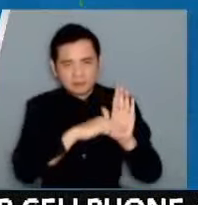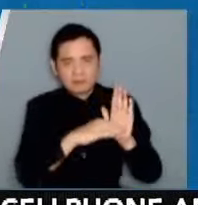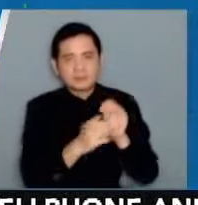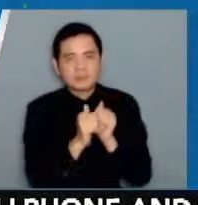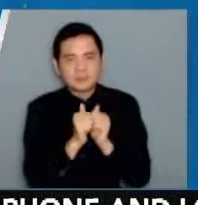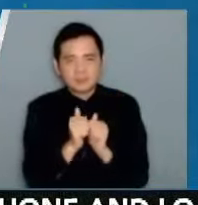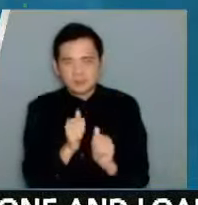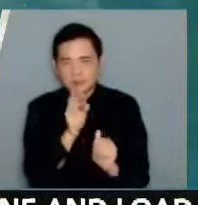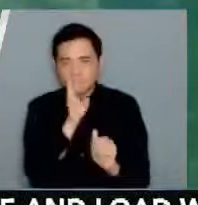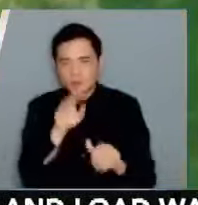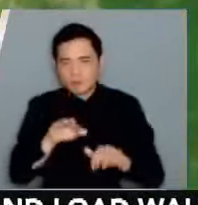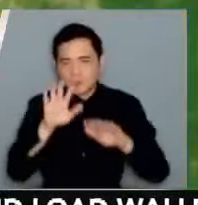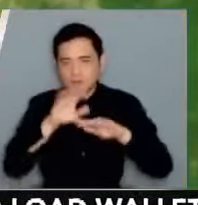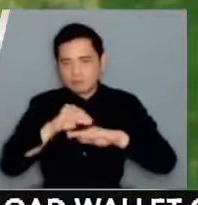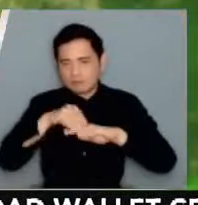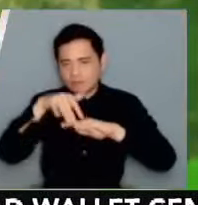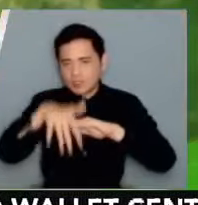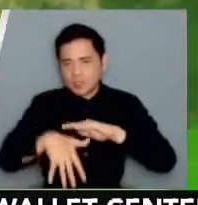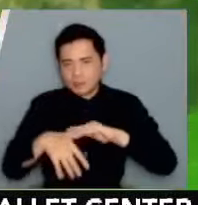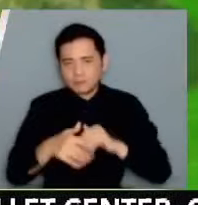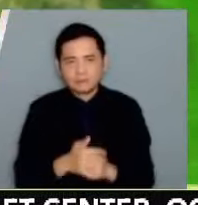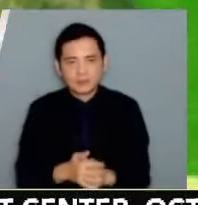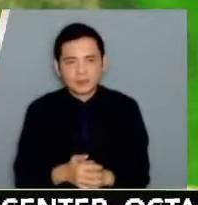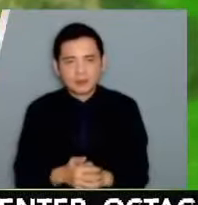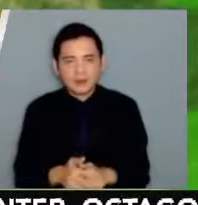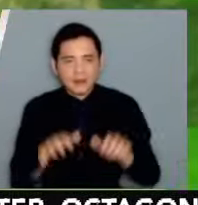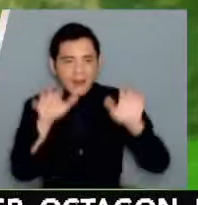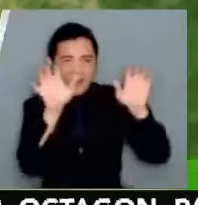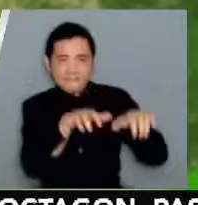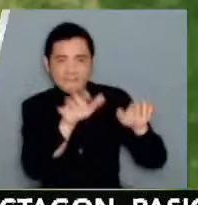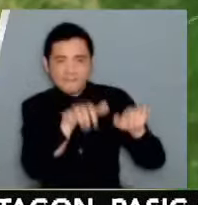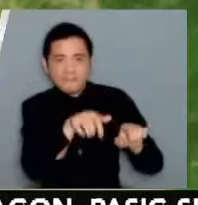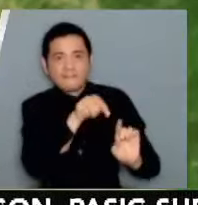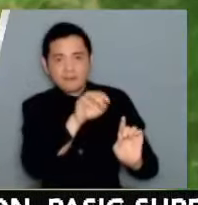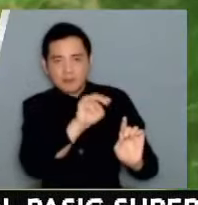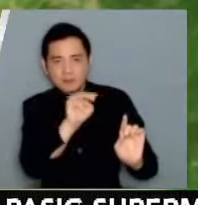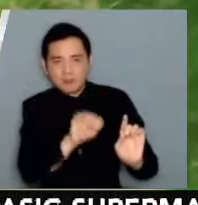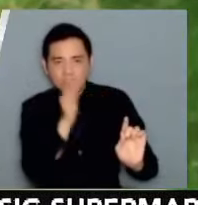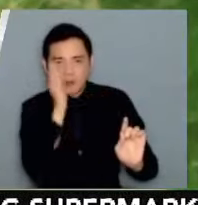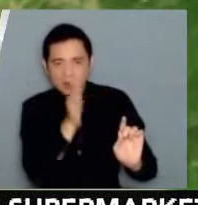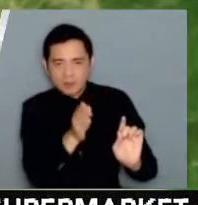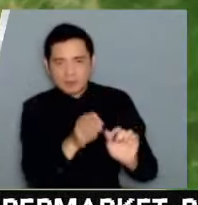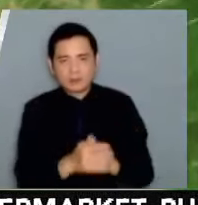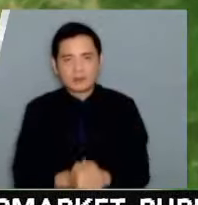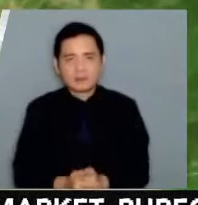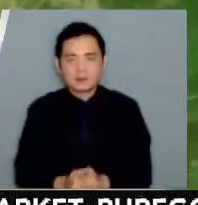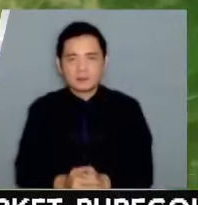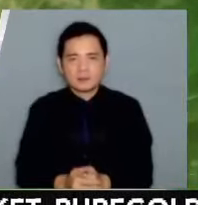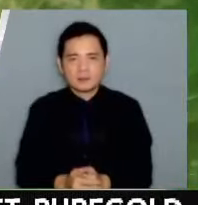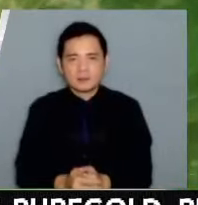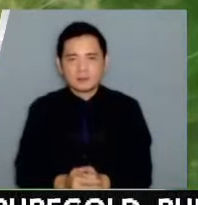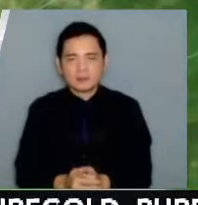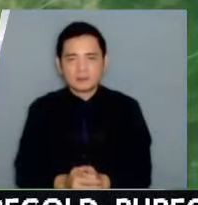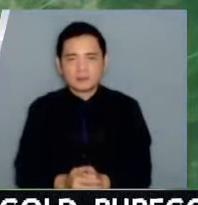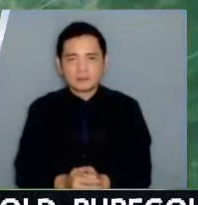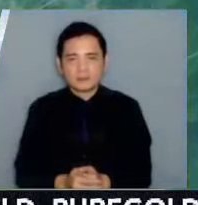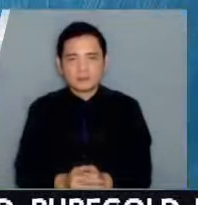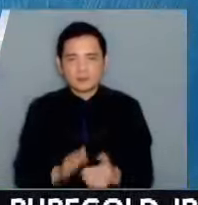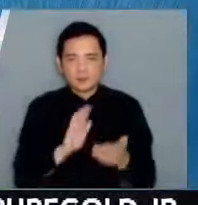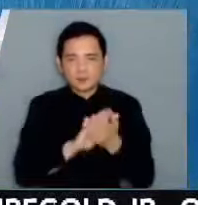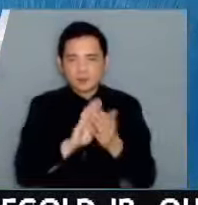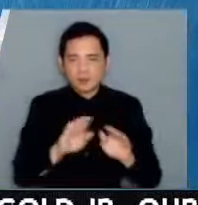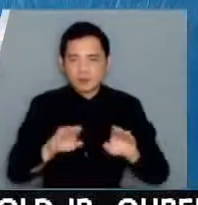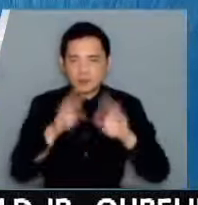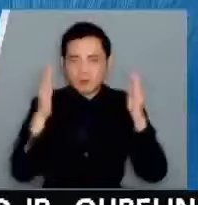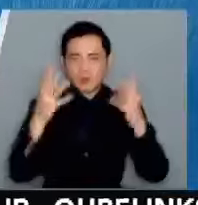landslide uulanin ding muli tayo rito sa Metro Manila kasabay pa rin po yan ng pagbabalik eskwela ayon sa pag-asa